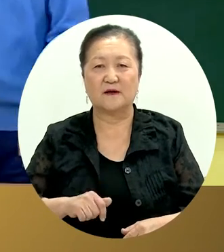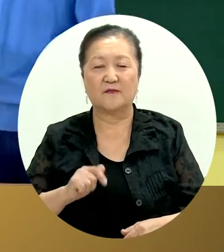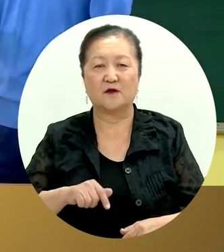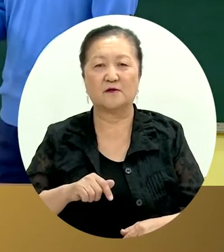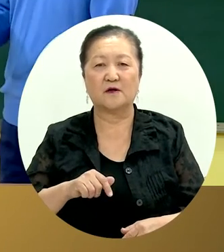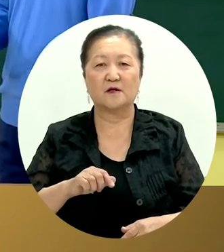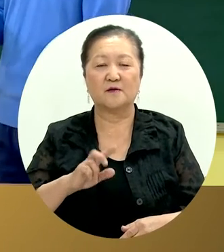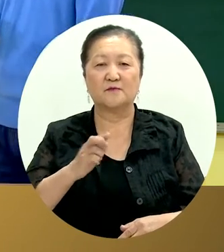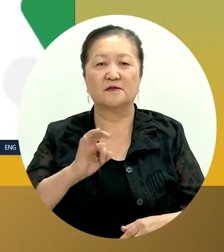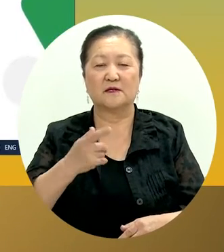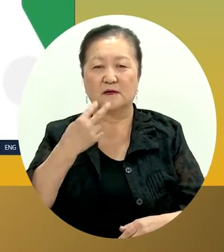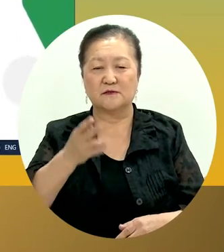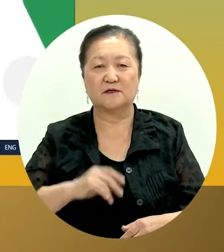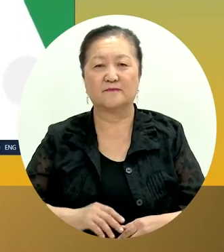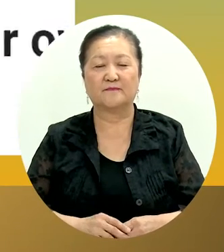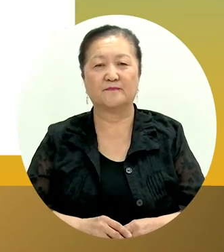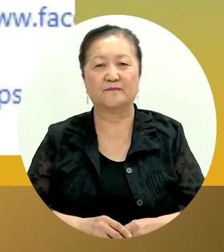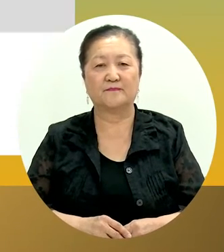тэгэхээр ойлын бичлэгийг харъя.